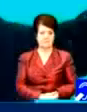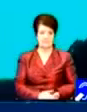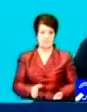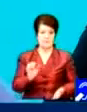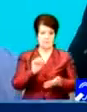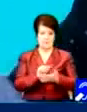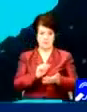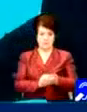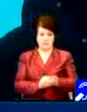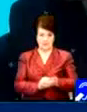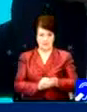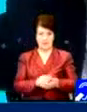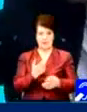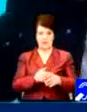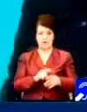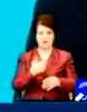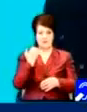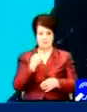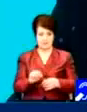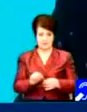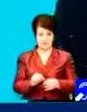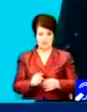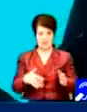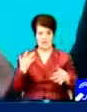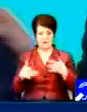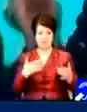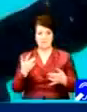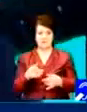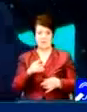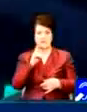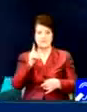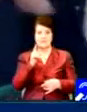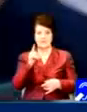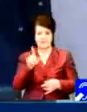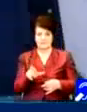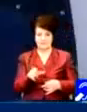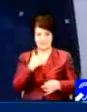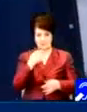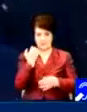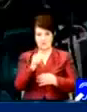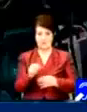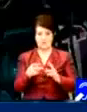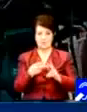După publicarea exit poll-ului care l-a dat învingător detașat, actorul Volodymyr Zelensky s-a arătat convins că va învinge